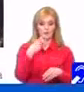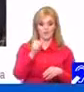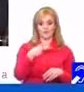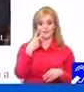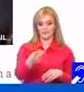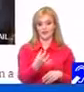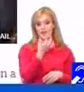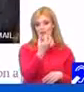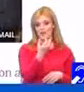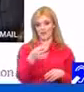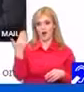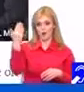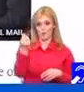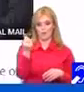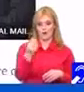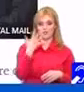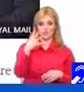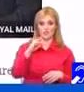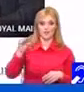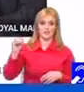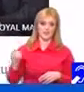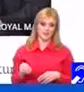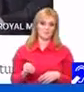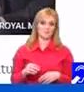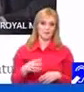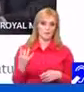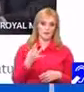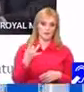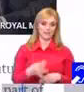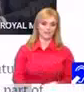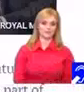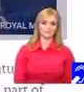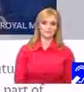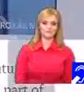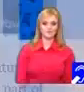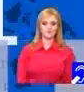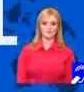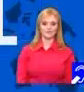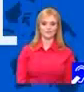5 lire. Cu ce ocazie a fost lansată această piesă monetară, vă spunem în telejurnal.